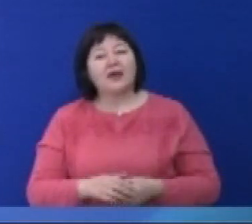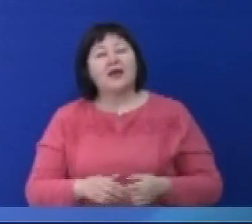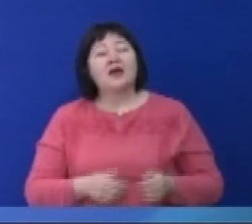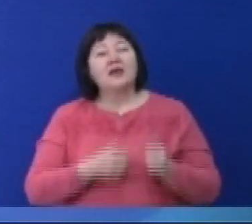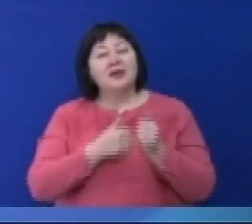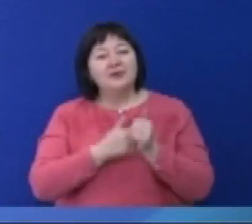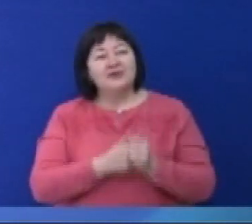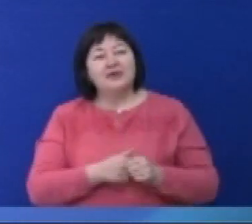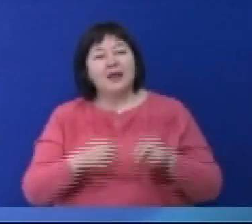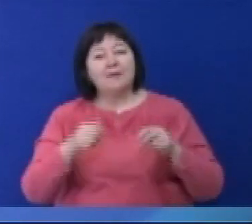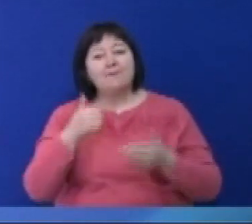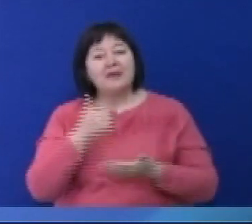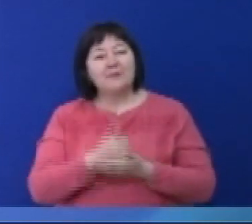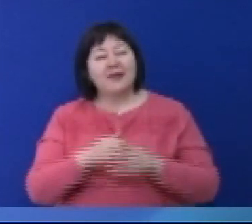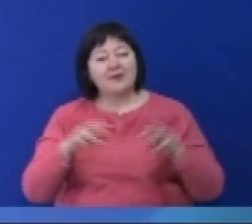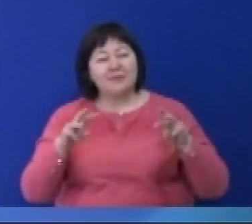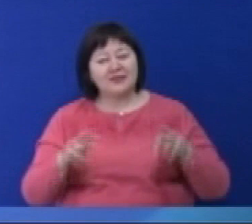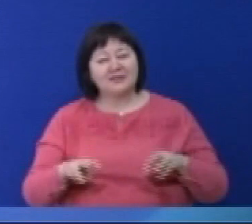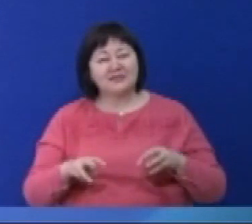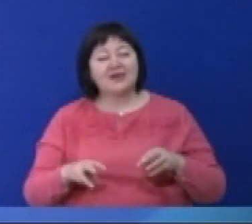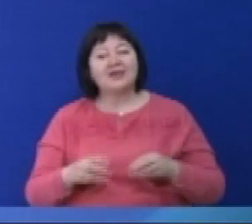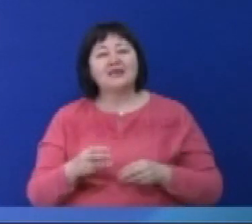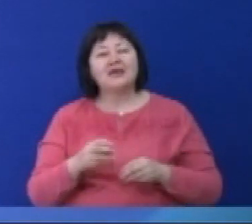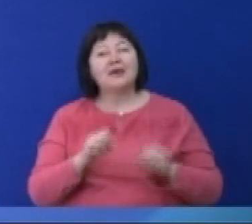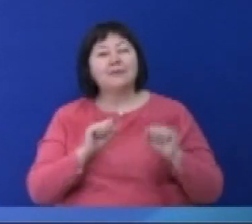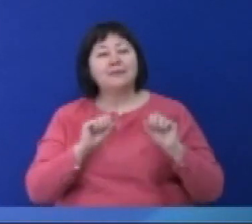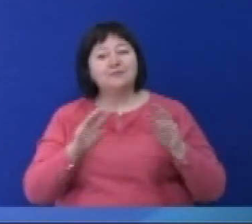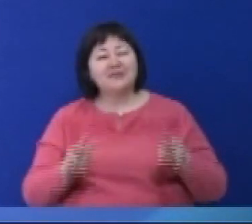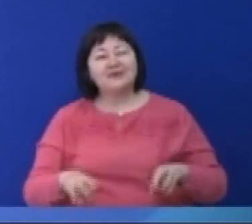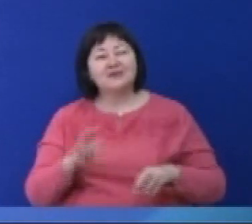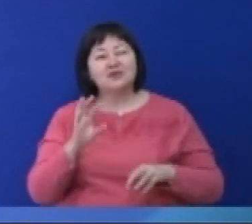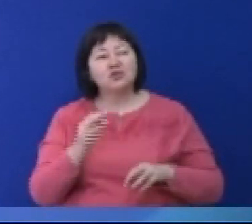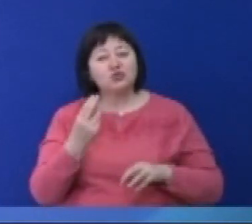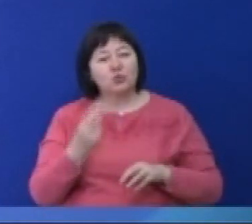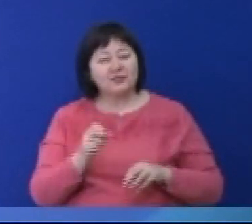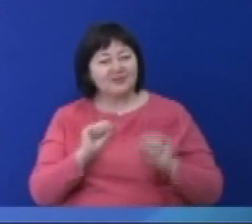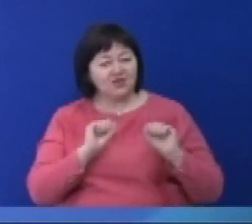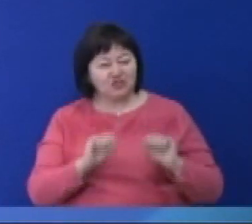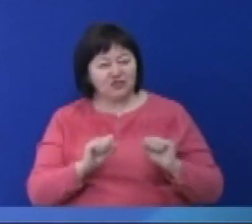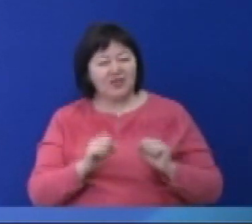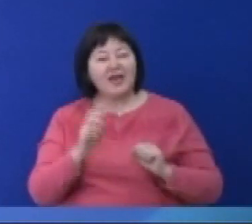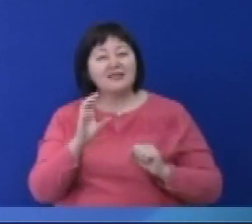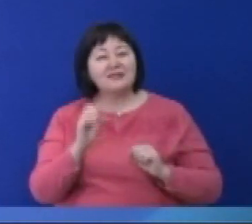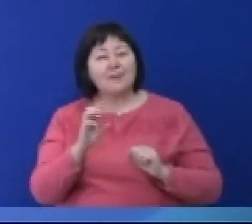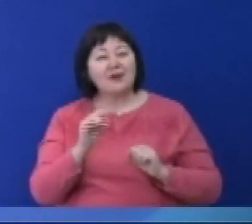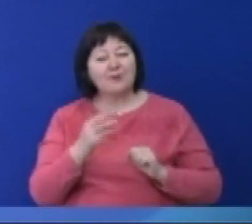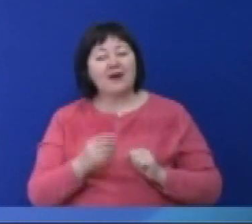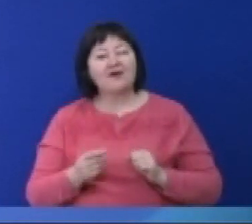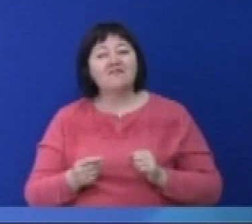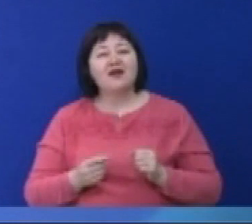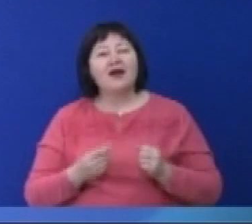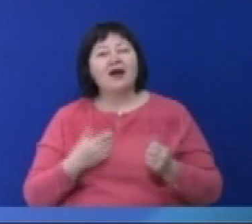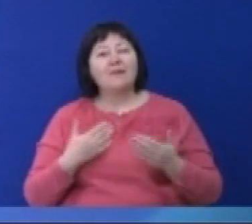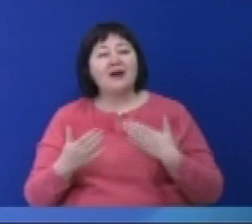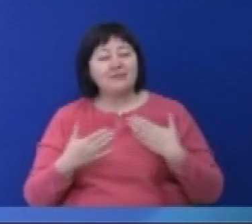Премьер-министрдің орынбасары Гүлшара Әбдіқалықова мен еңбек және халықты әлеуметтік қорғау министрі Бердібек Сапарбаев азаматтарды жеке сұрақтары